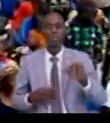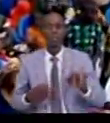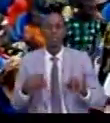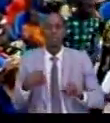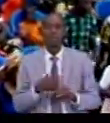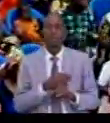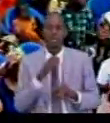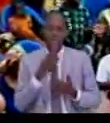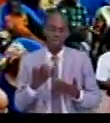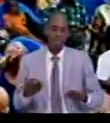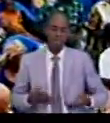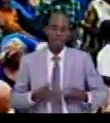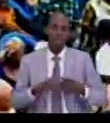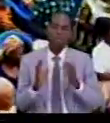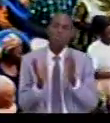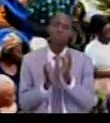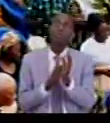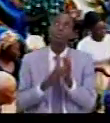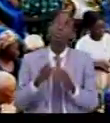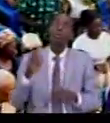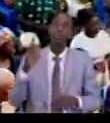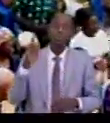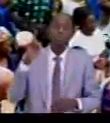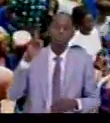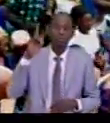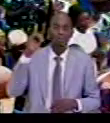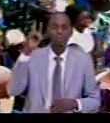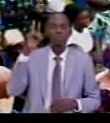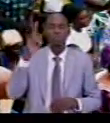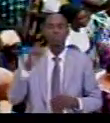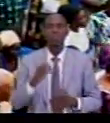nous voici pour te louer.